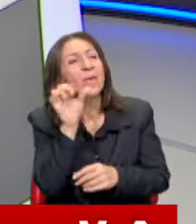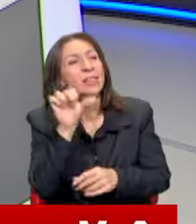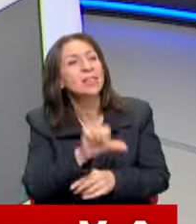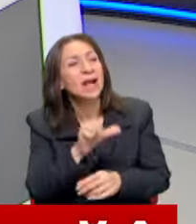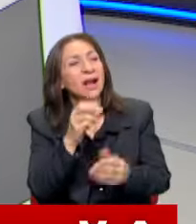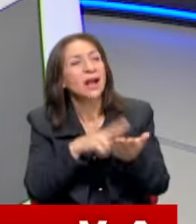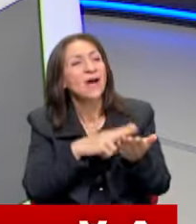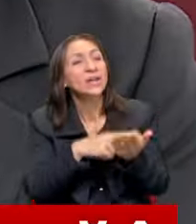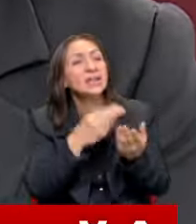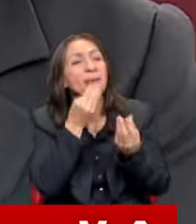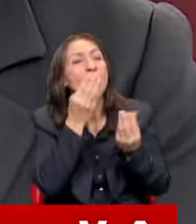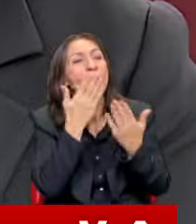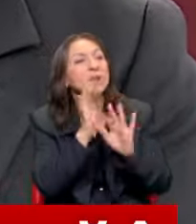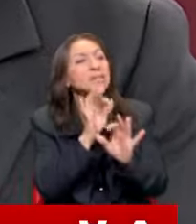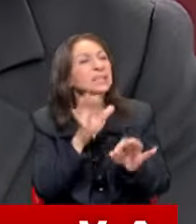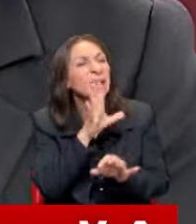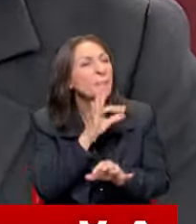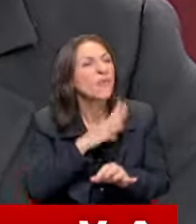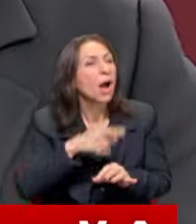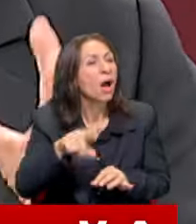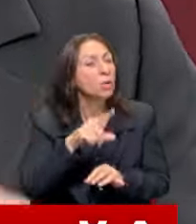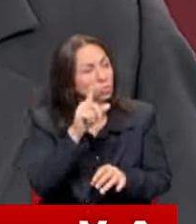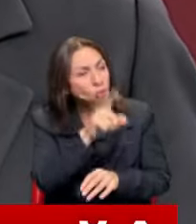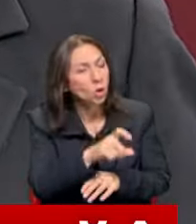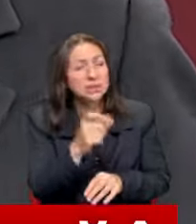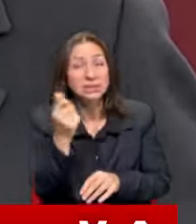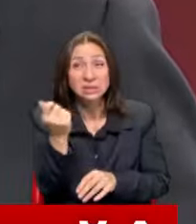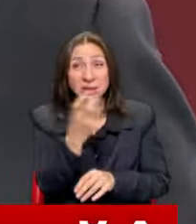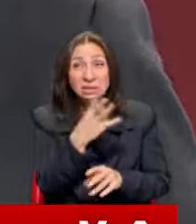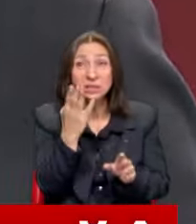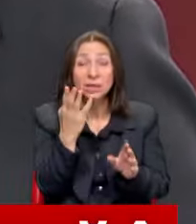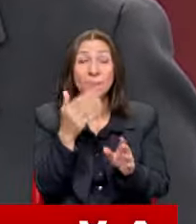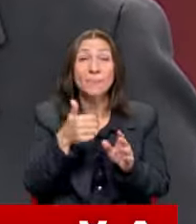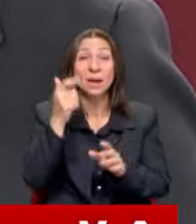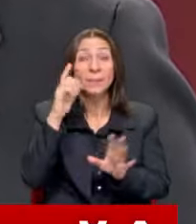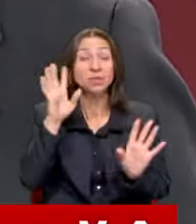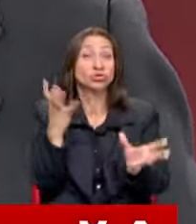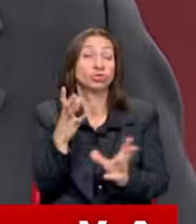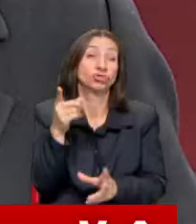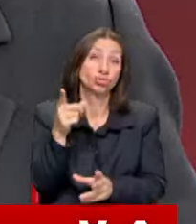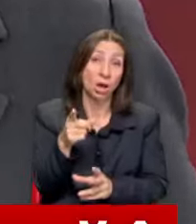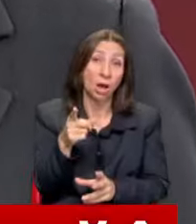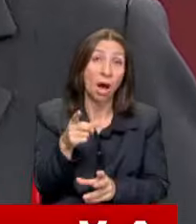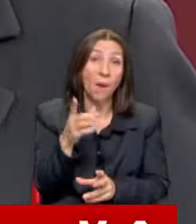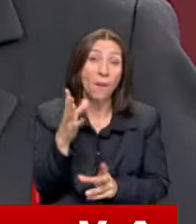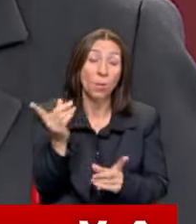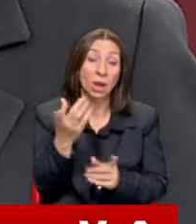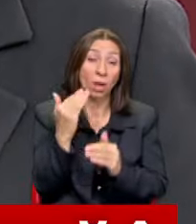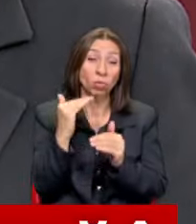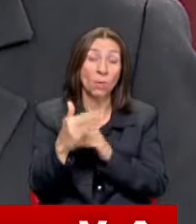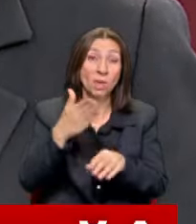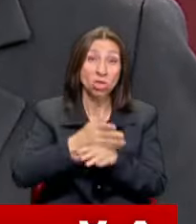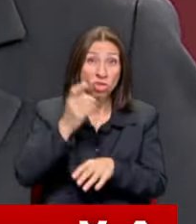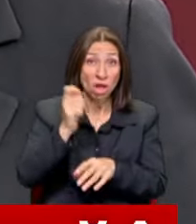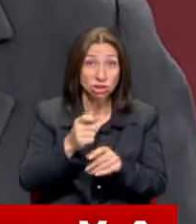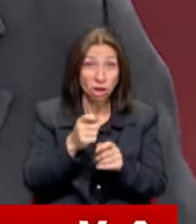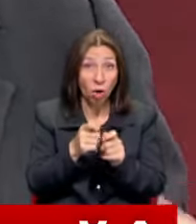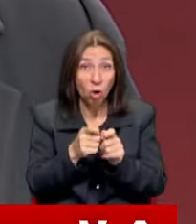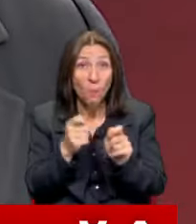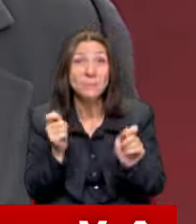kahvaltı yapamayan öğrenci var mı emin olun sayısı karşısında bakan bile dehşete düşer ama bu kadar toplumun gerçekliğinden